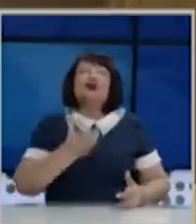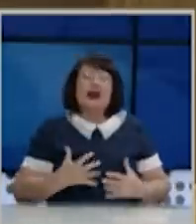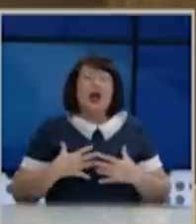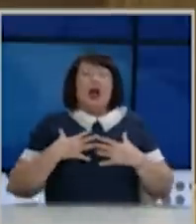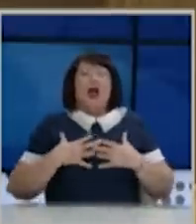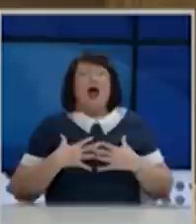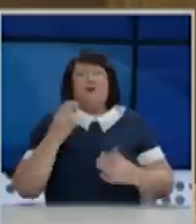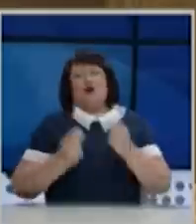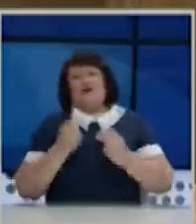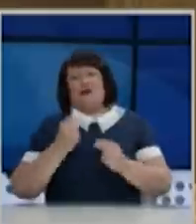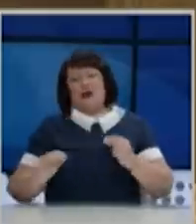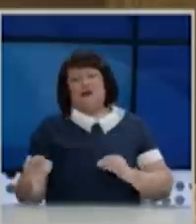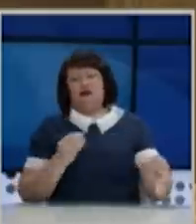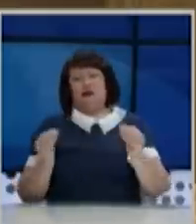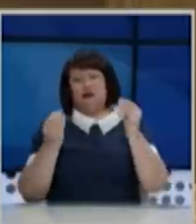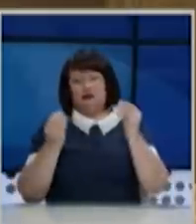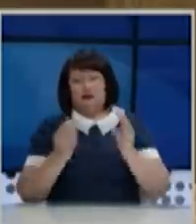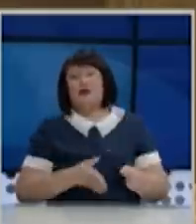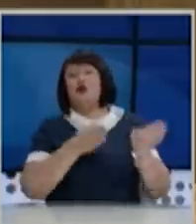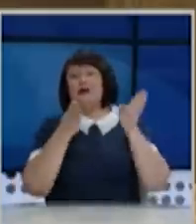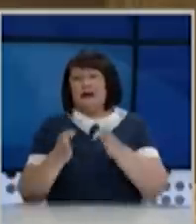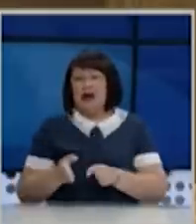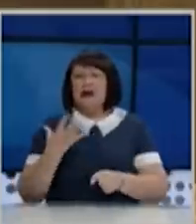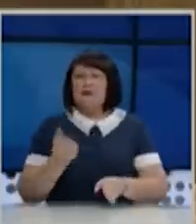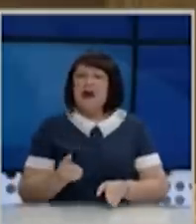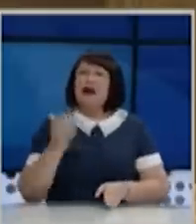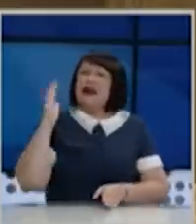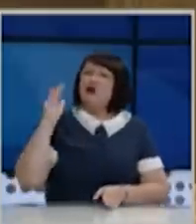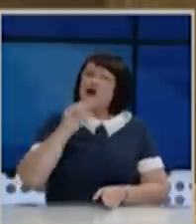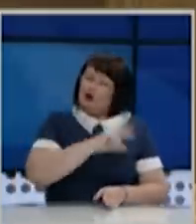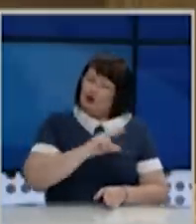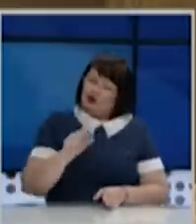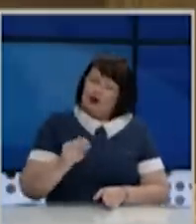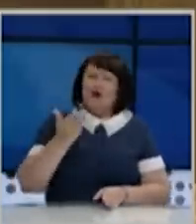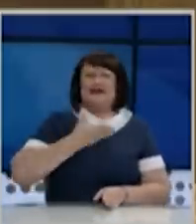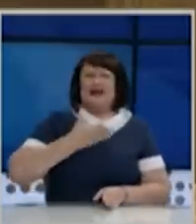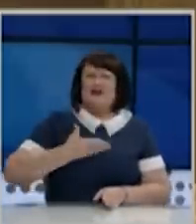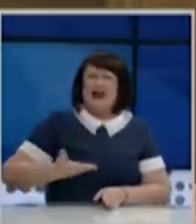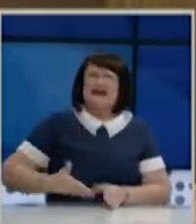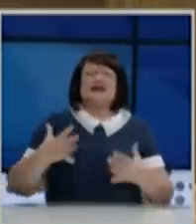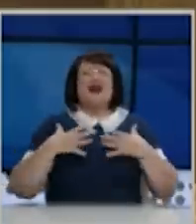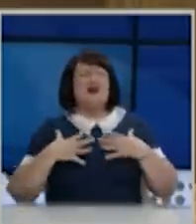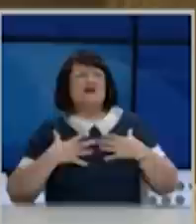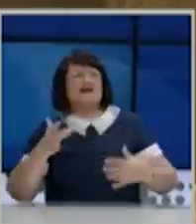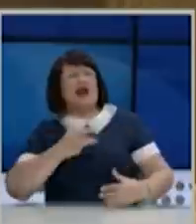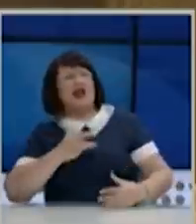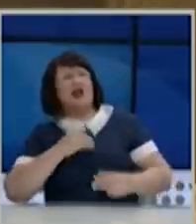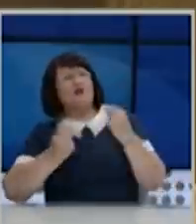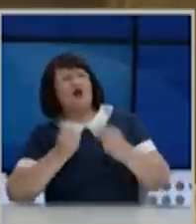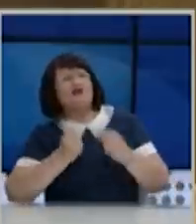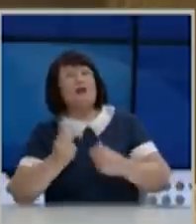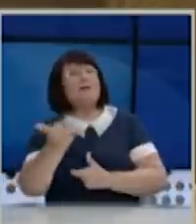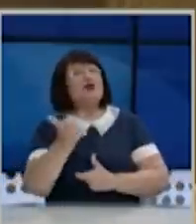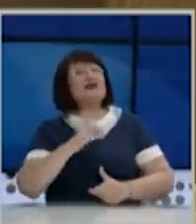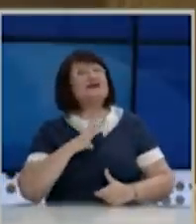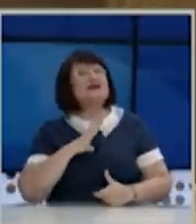αναπνευστικά προβλήματα. Αντίστοιχα, υπήρχαν και τον Ιούλιο με τραυματίες και αναπνευστικά και καρδιολογικά προβλήματα,